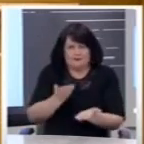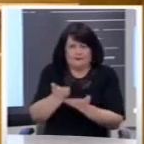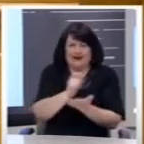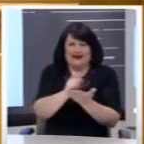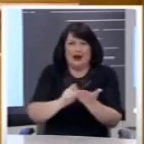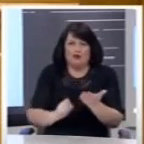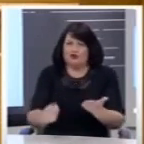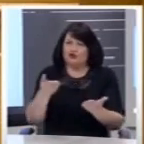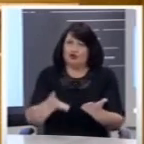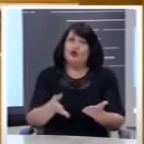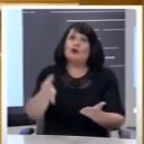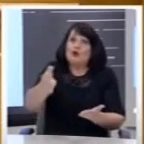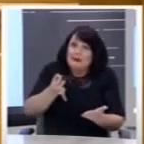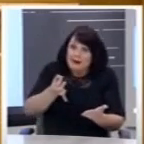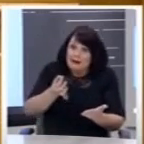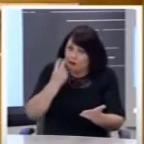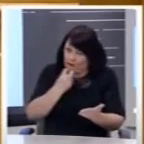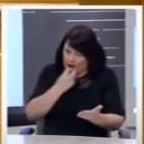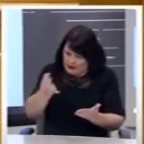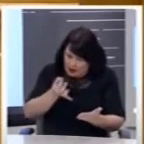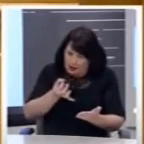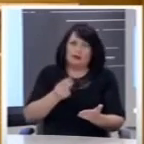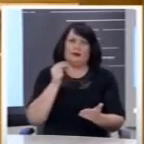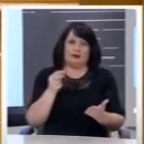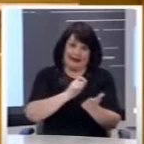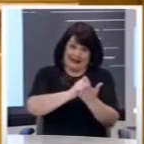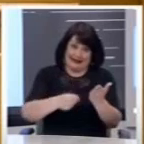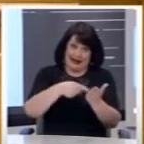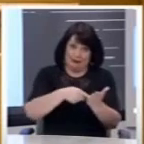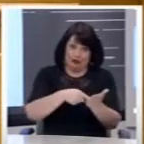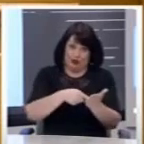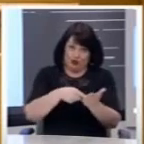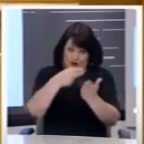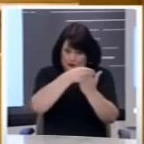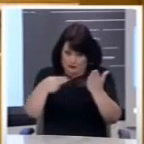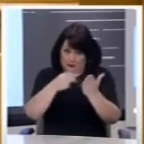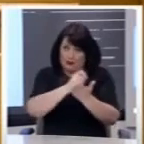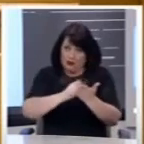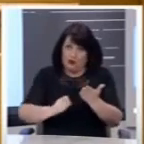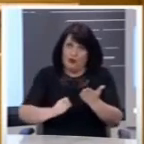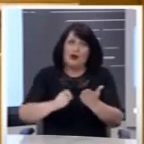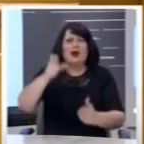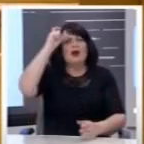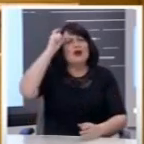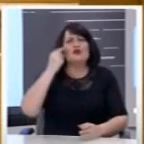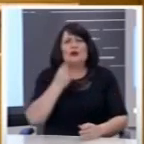στις προτάσεις που του είχε διατυπώσει. Ανέλαβε να τη διατυπώσει ο ίδιος σε μια παράγραφο. Η Τουρκία